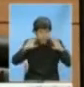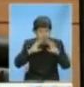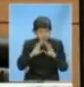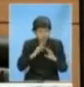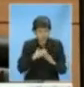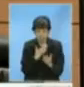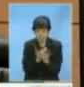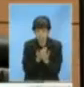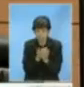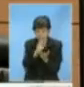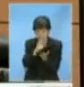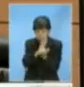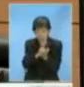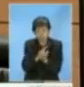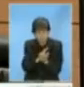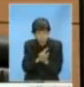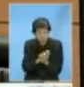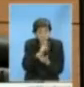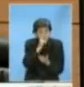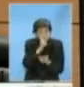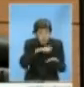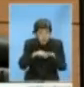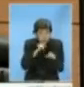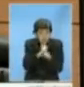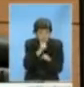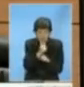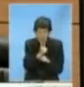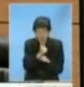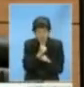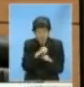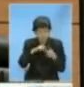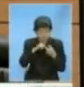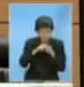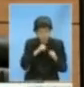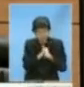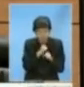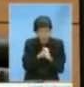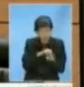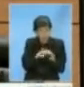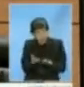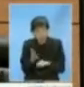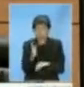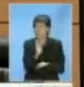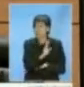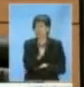การใช้งบประมาณนั้นจะต้องให้มีประสิทธิภาพอย่าให้เกิดความล้มเหลวเหมือนที่ผ่านมานะครับท่านประธานครับ